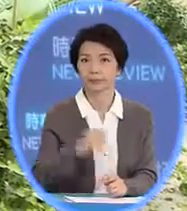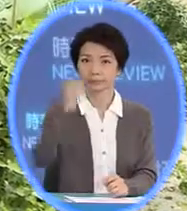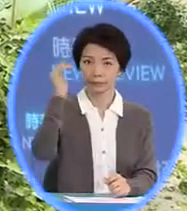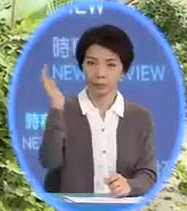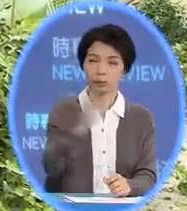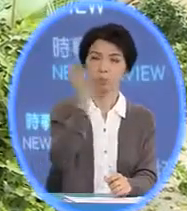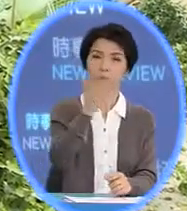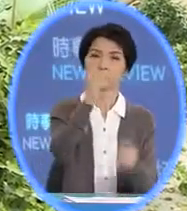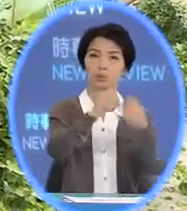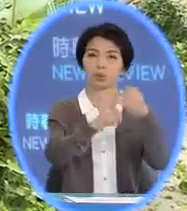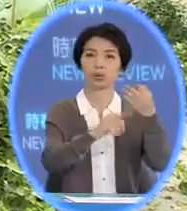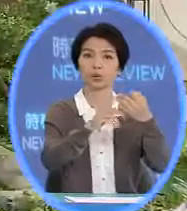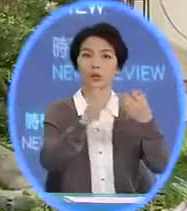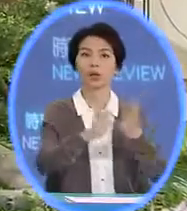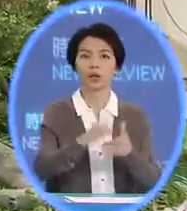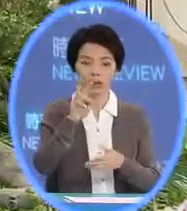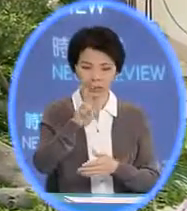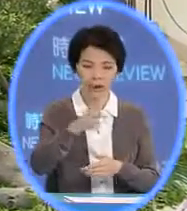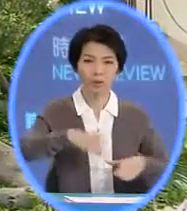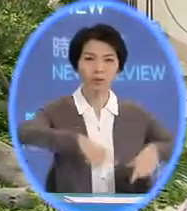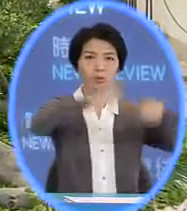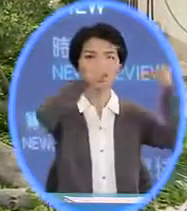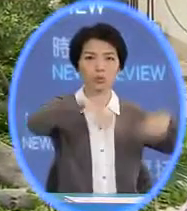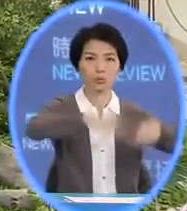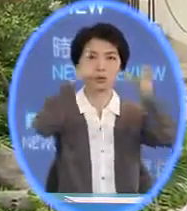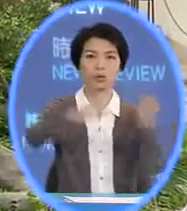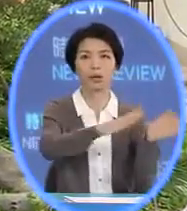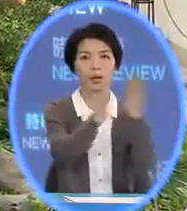山竹所到之處，隨處都看到有樹木被吹倒。